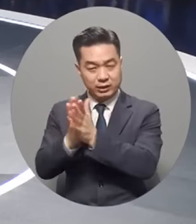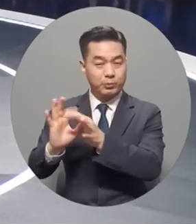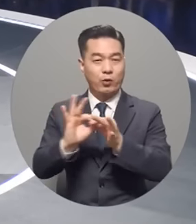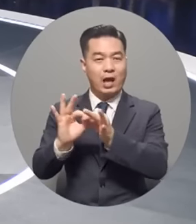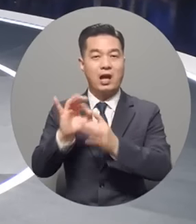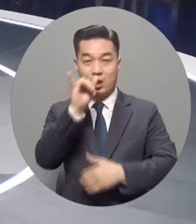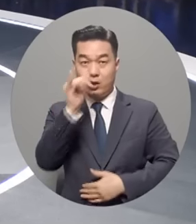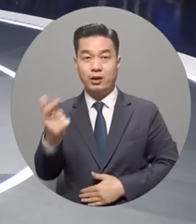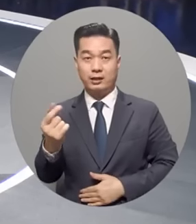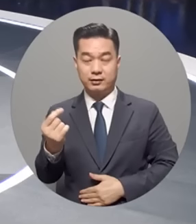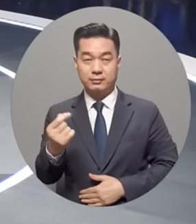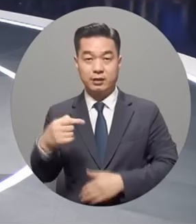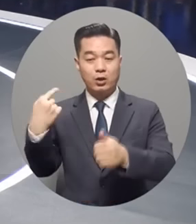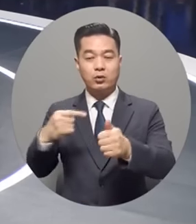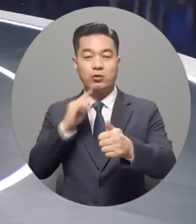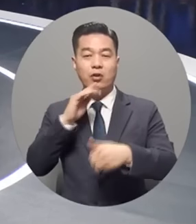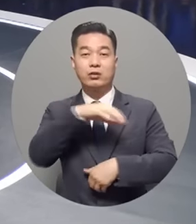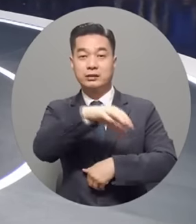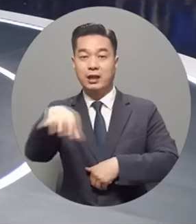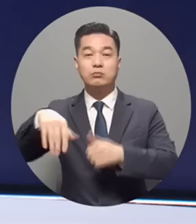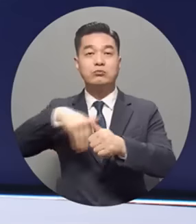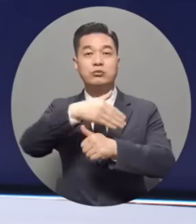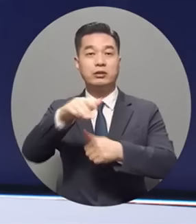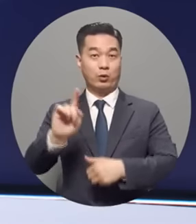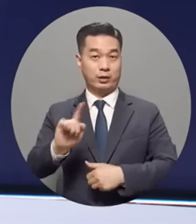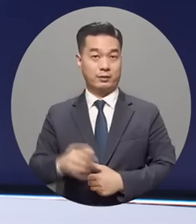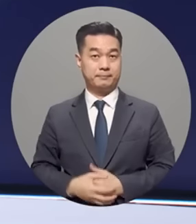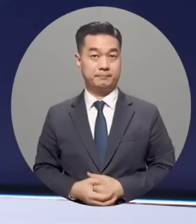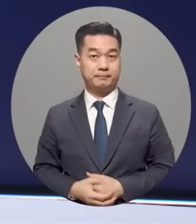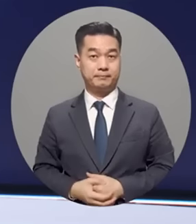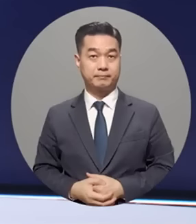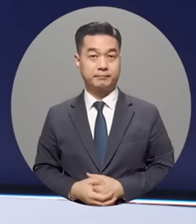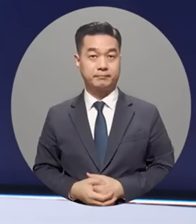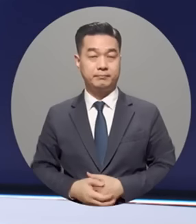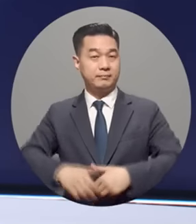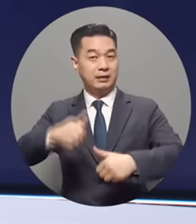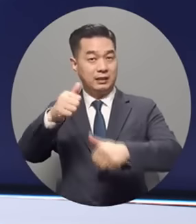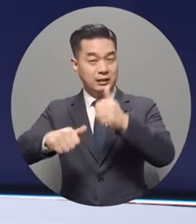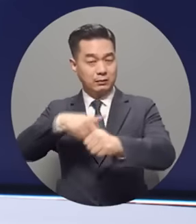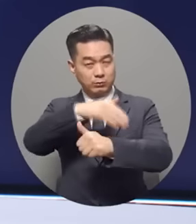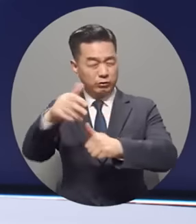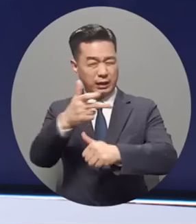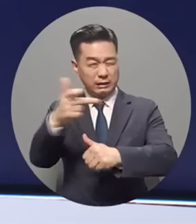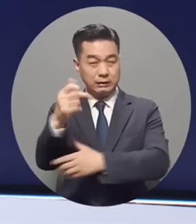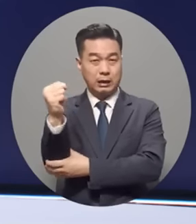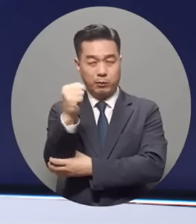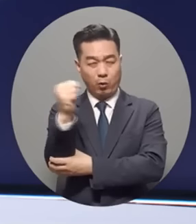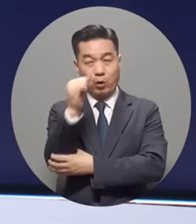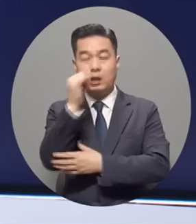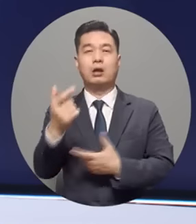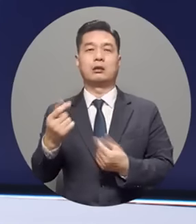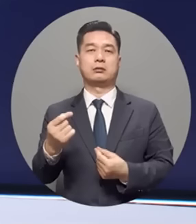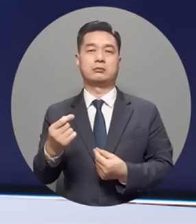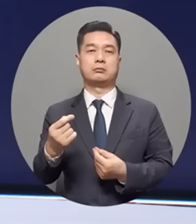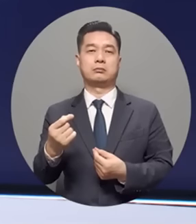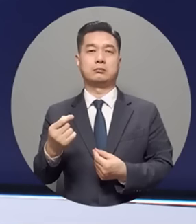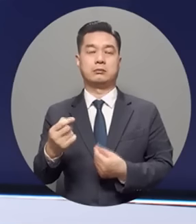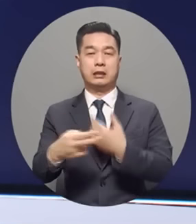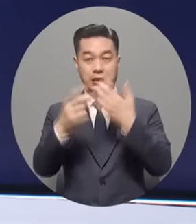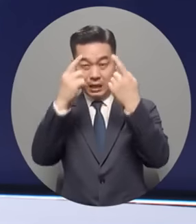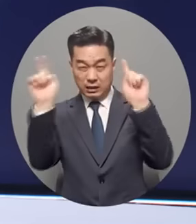입시하는 분위기는 어떤가요네 당장 올해 입시 판도가 크게 흔들릴 것으로 전망됩니다 그렇지 않아도 강력한 의대